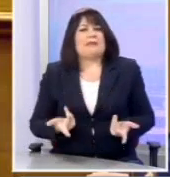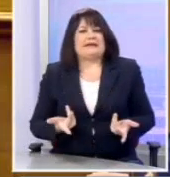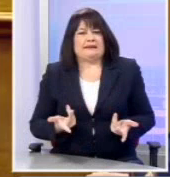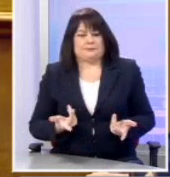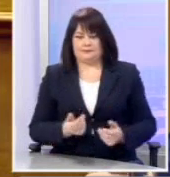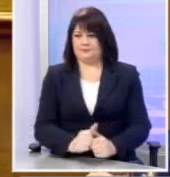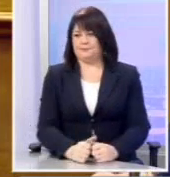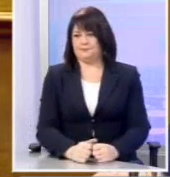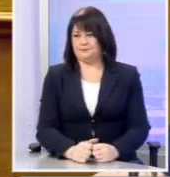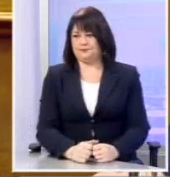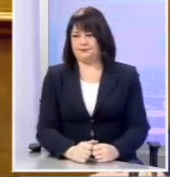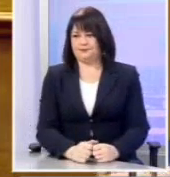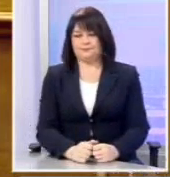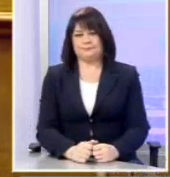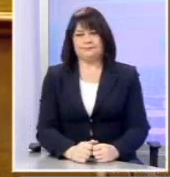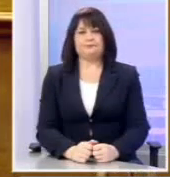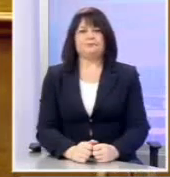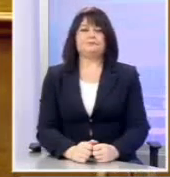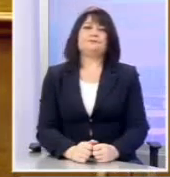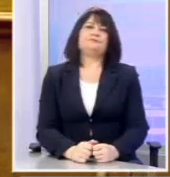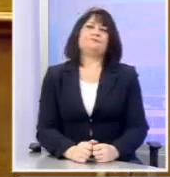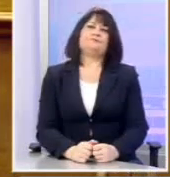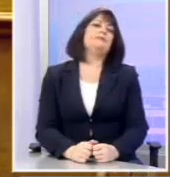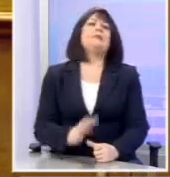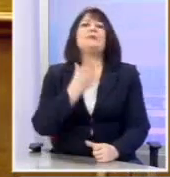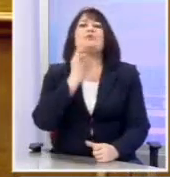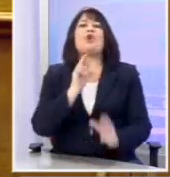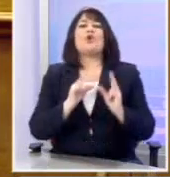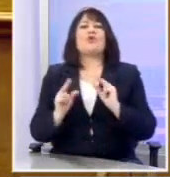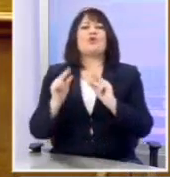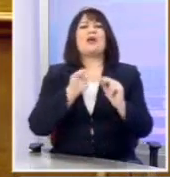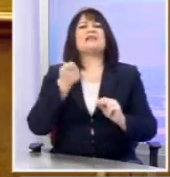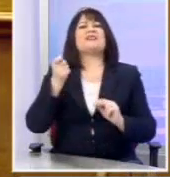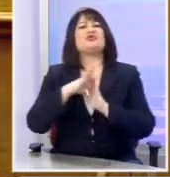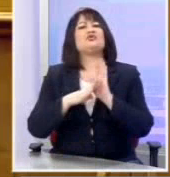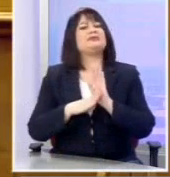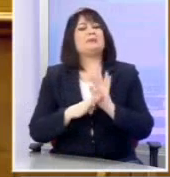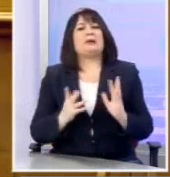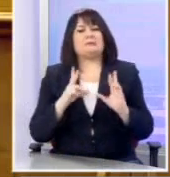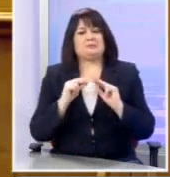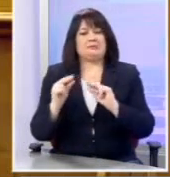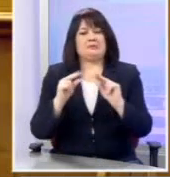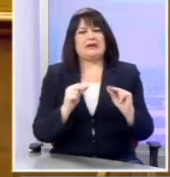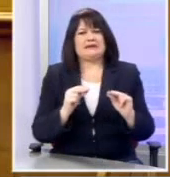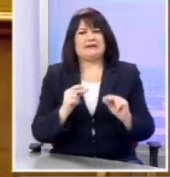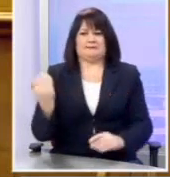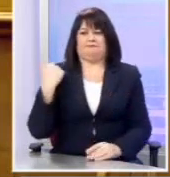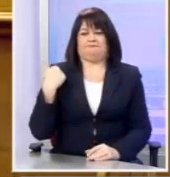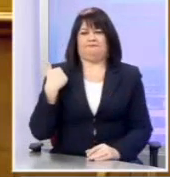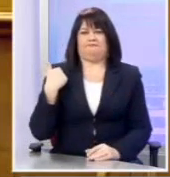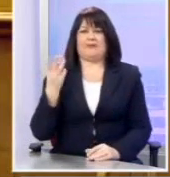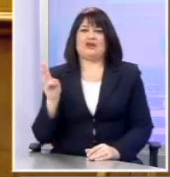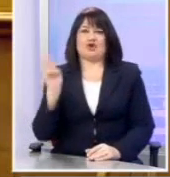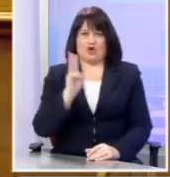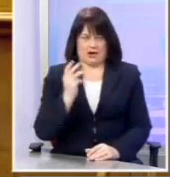συζητήσουμε? Γιατί συζητάμε σήμερα για το ασφαλιστικό? Μήπως γιατί μας το ζητούν οι